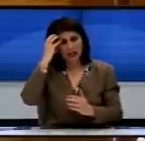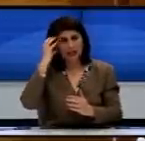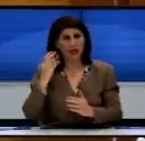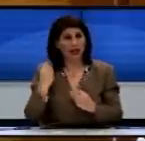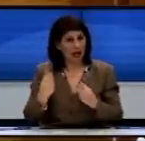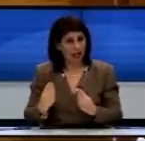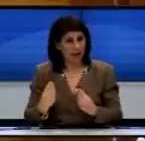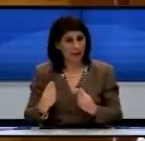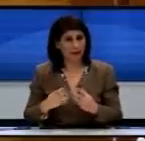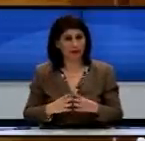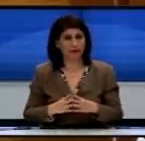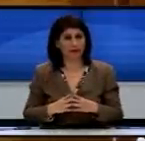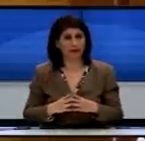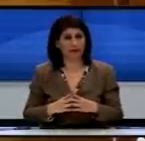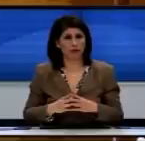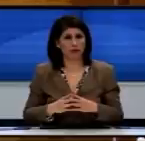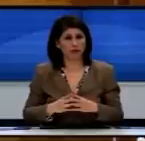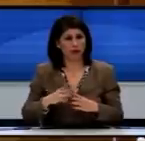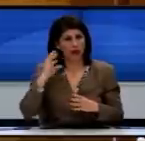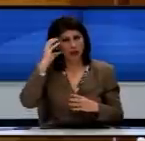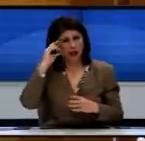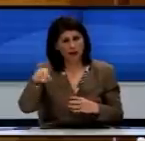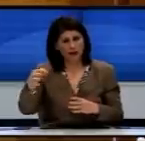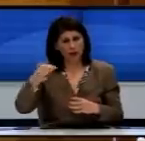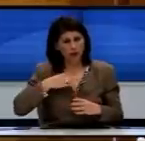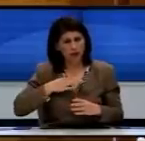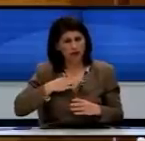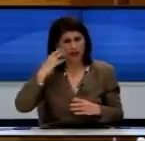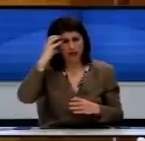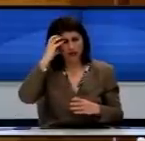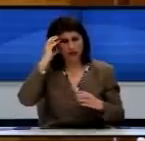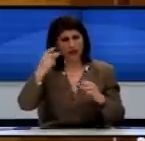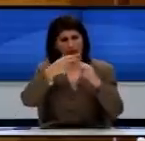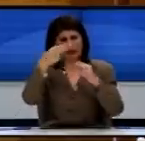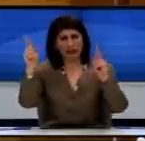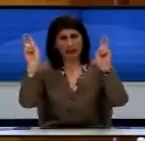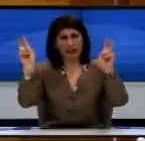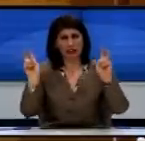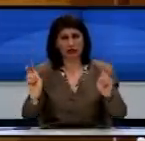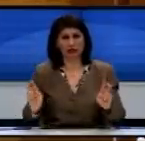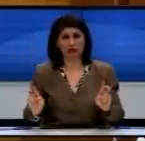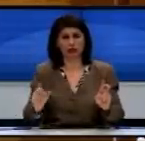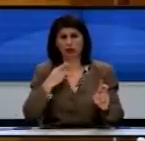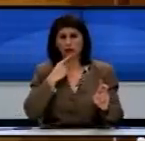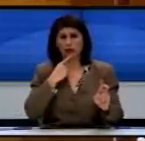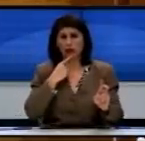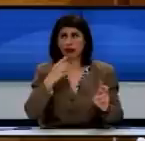αν συγκράτησα καλά και αν έπρεπε να βάλω σε τίτλους τις προτάσεις σας, θα έλεγα πρώτον τα κάνατε όλα